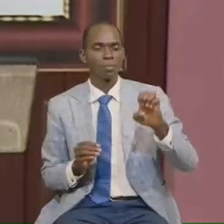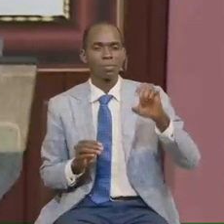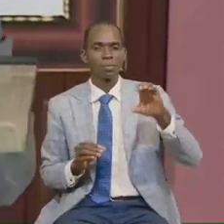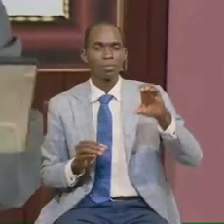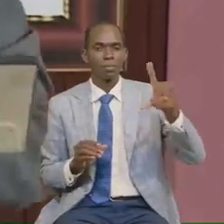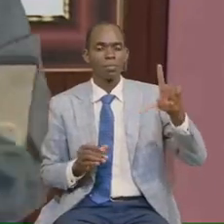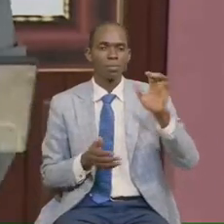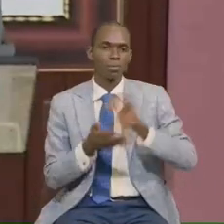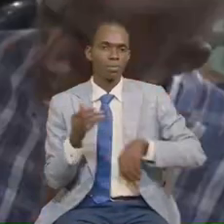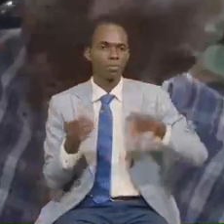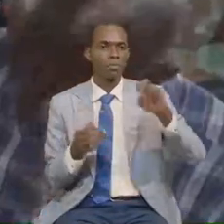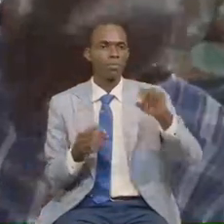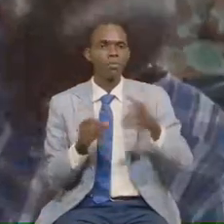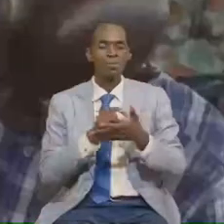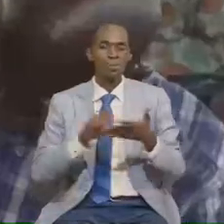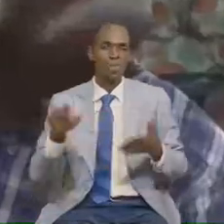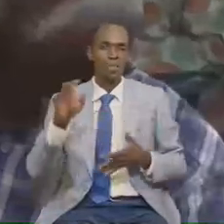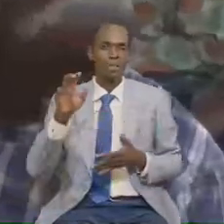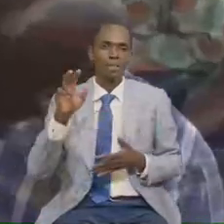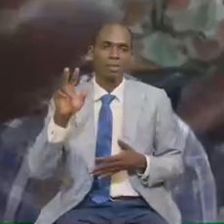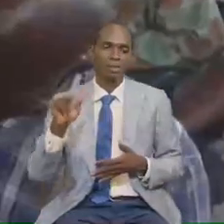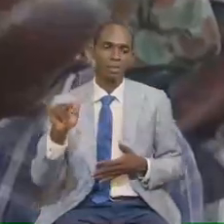Ecclésiaste 12,